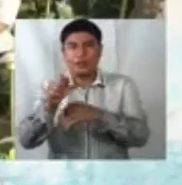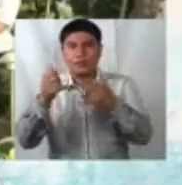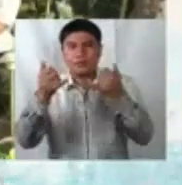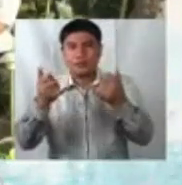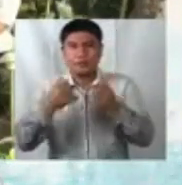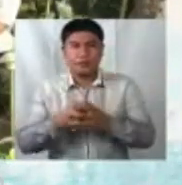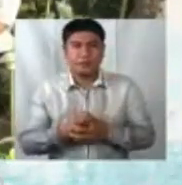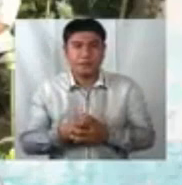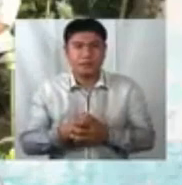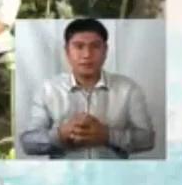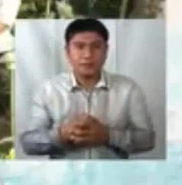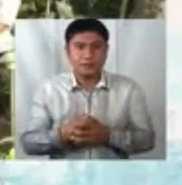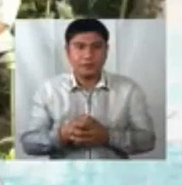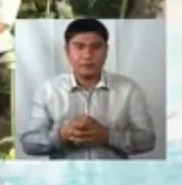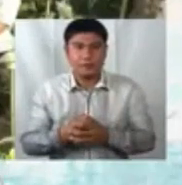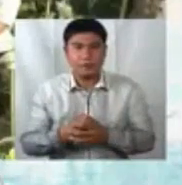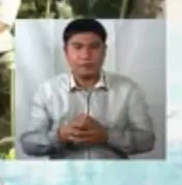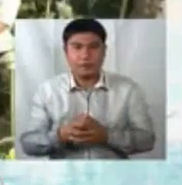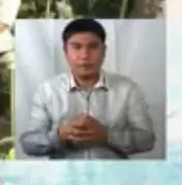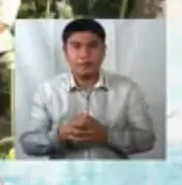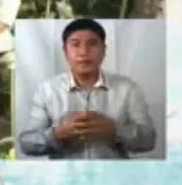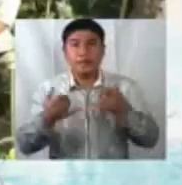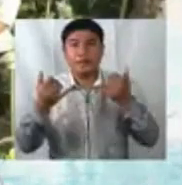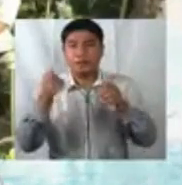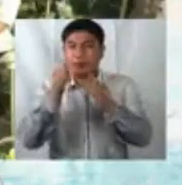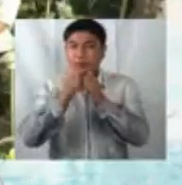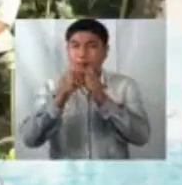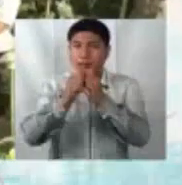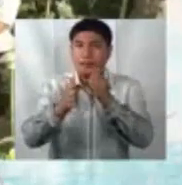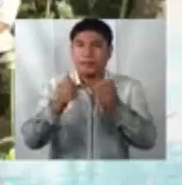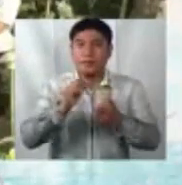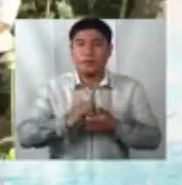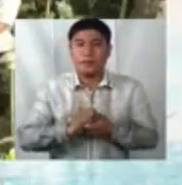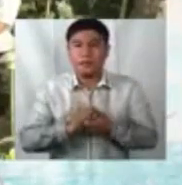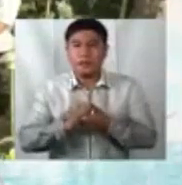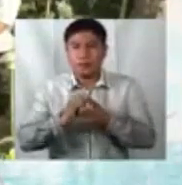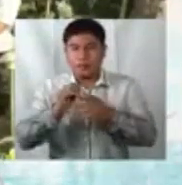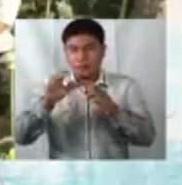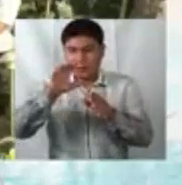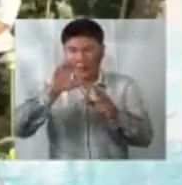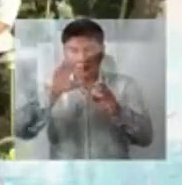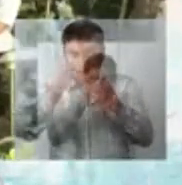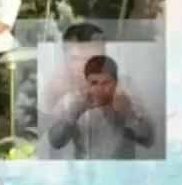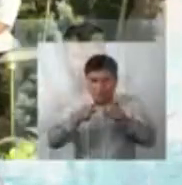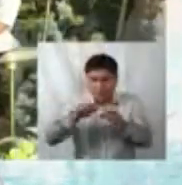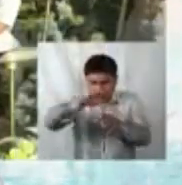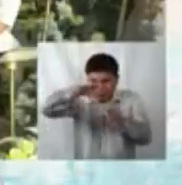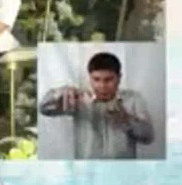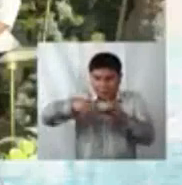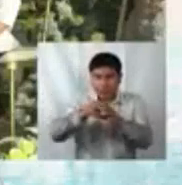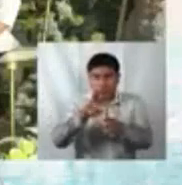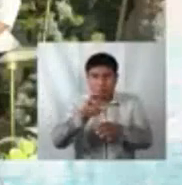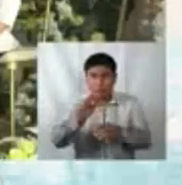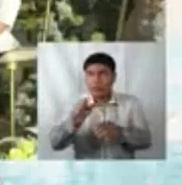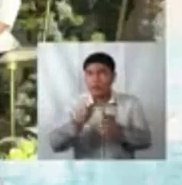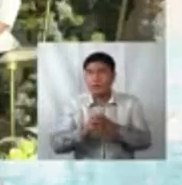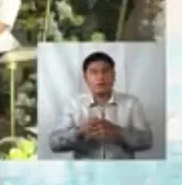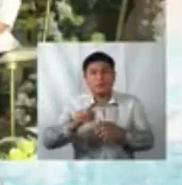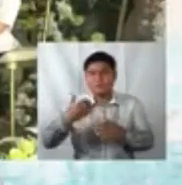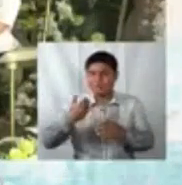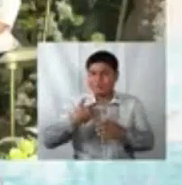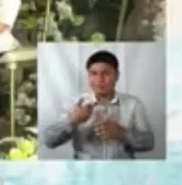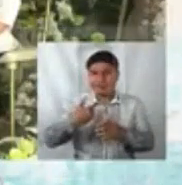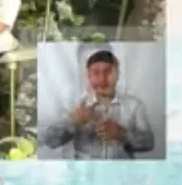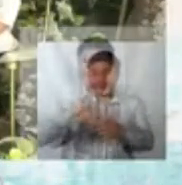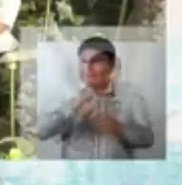no? Eh, insurrection, ibig sabihin, under tayo sa US. Eh, hindi naman tayo under sa US.